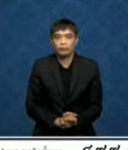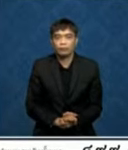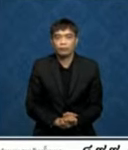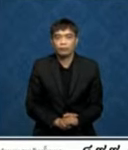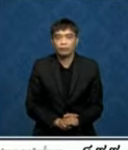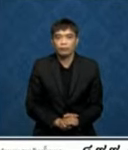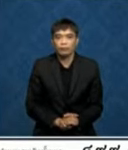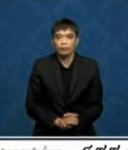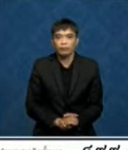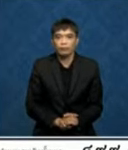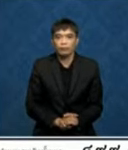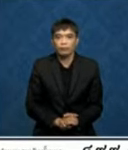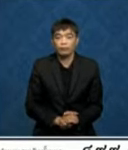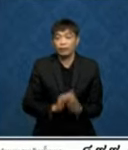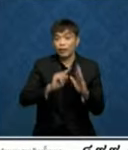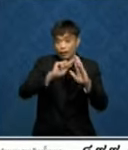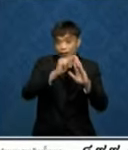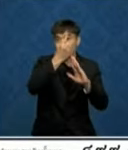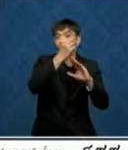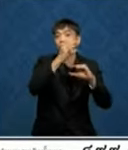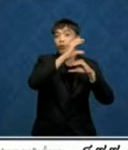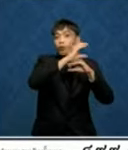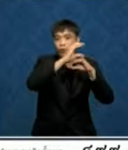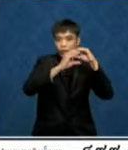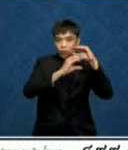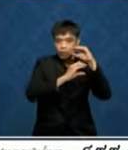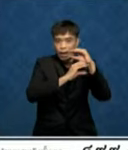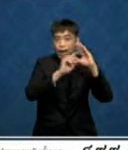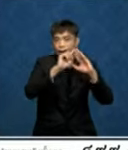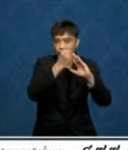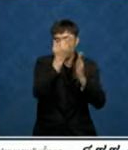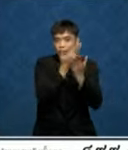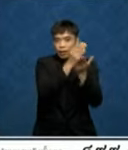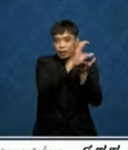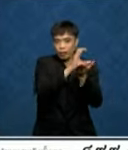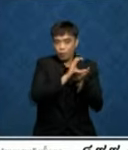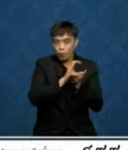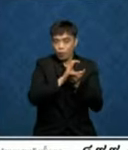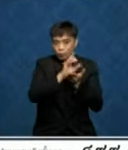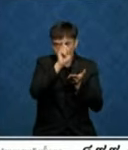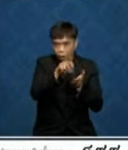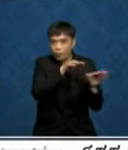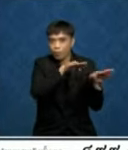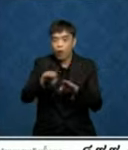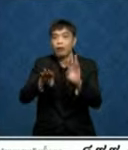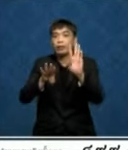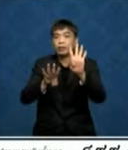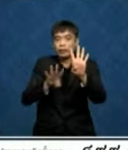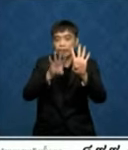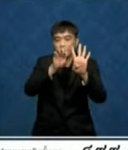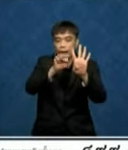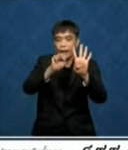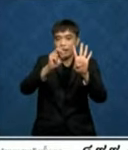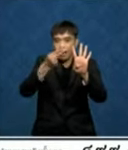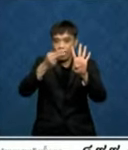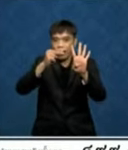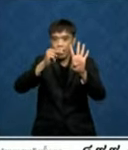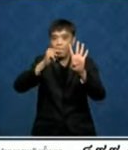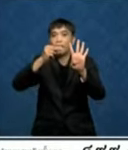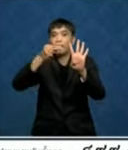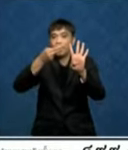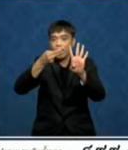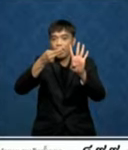ณวันที่เริ่มต้นโครงการนะครับจะต้องมีงบประมาณรองรับเต็มจำนวน 450,000 ล้านบาทหรืออาจจะมากกว่านั้นก็